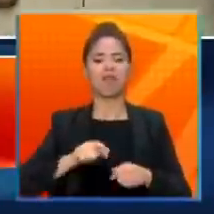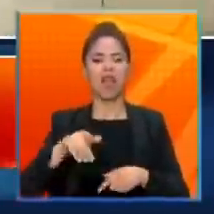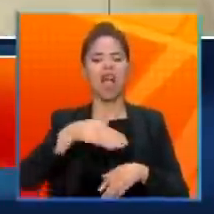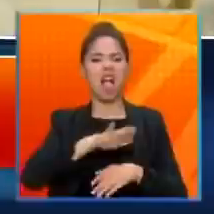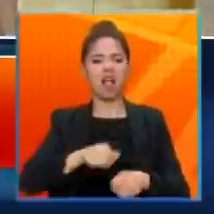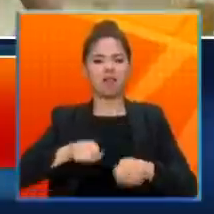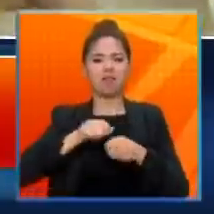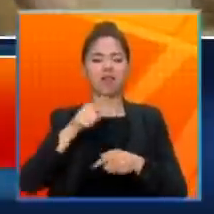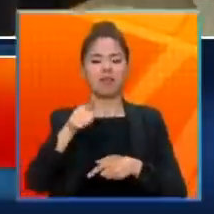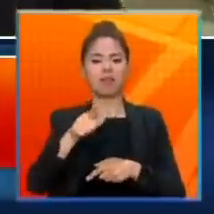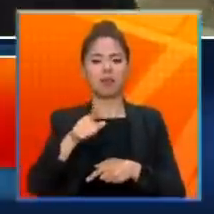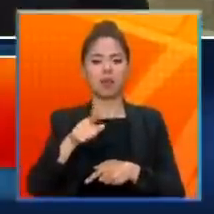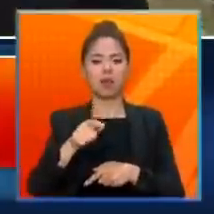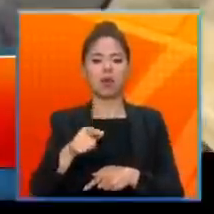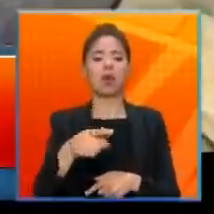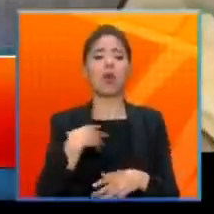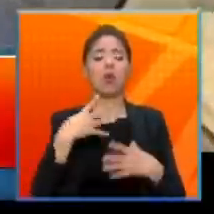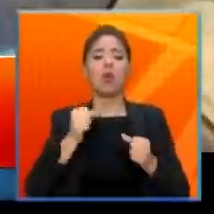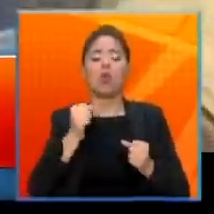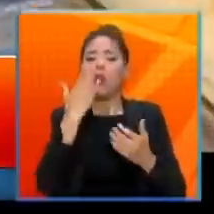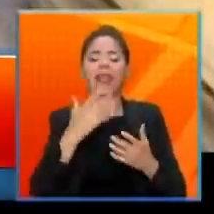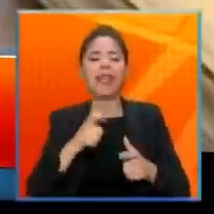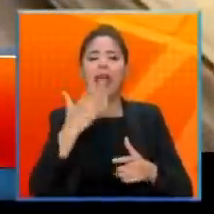Aynen. Affedersin, kuru bir yerimiz kalmadı.